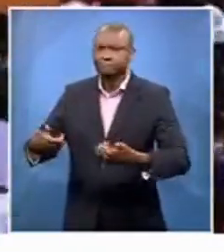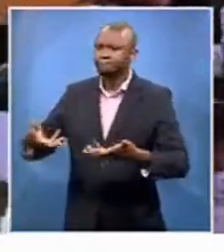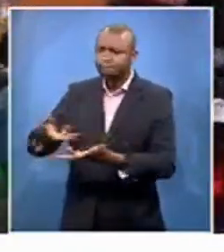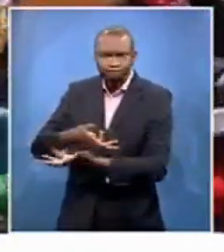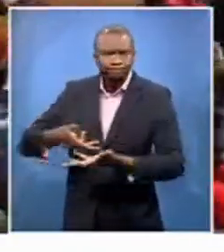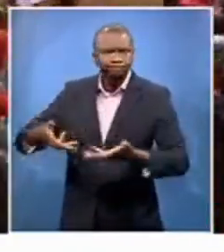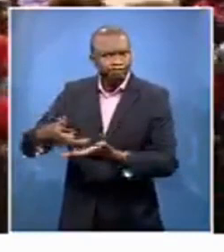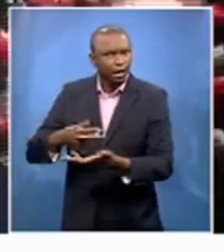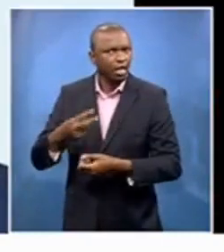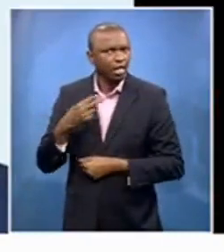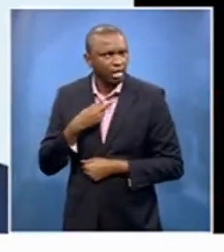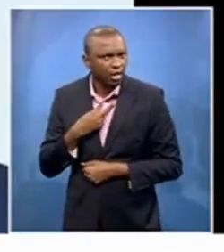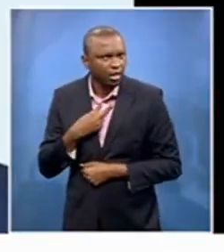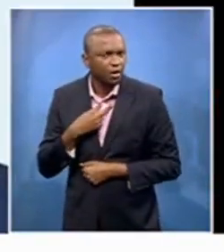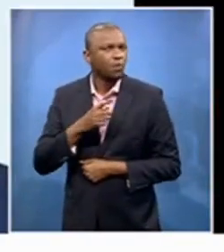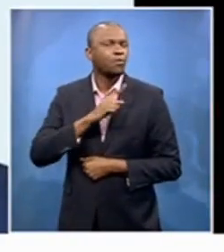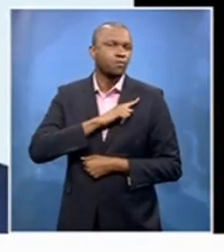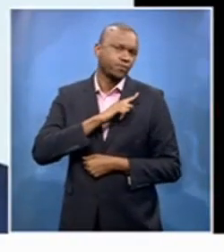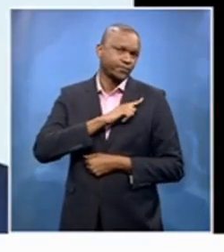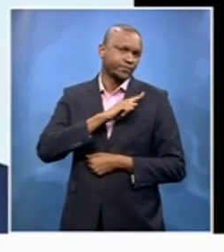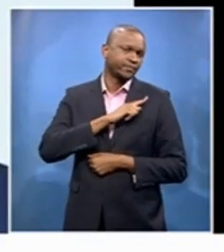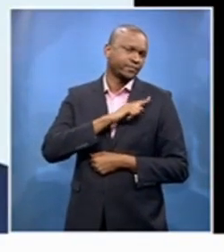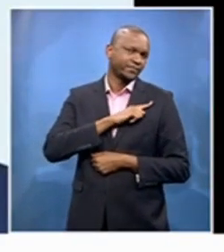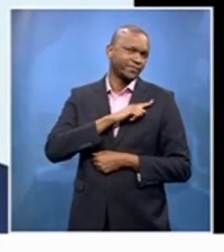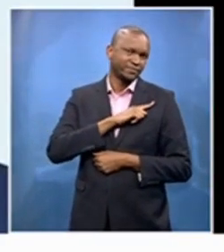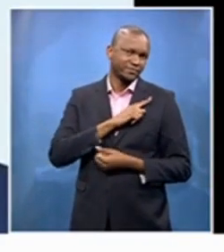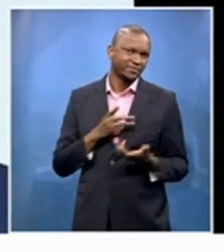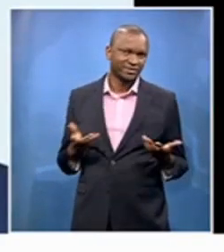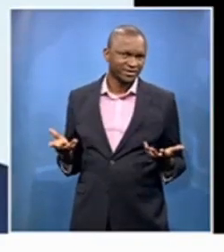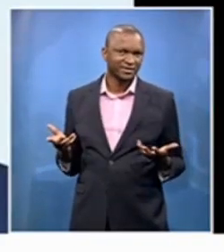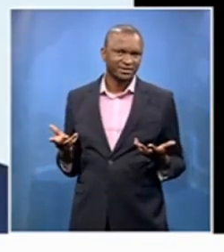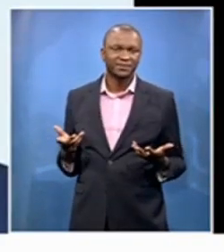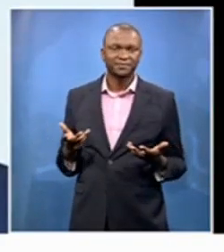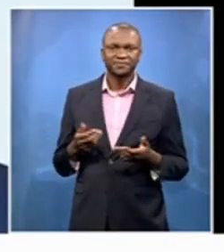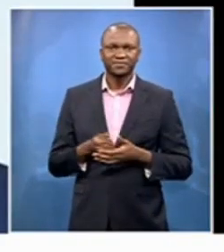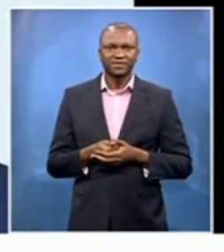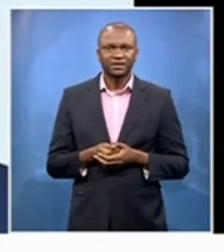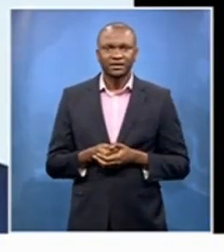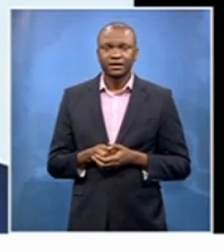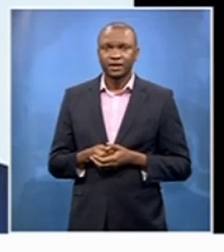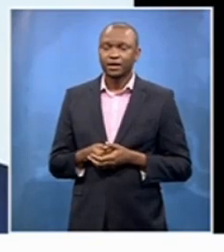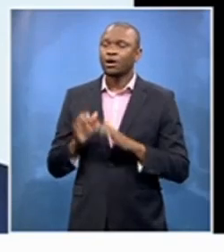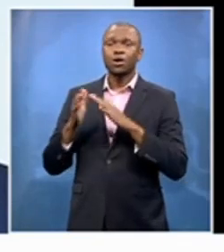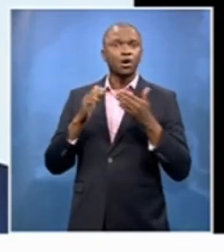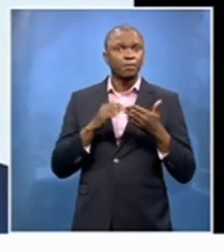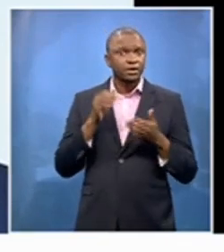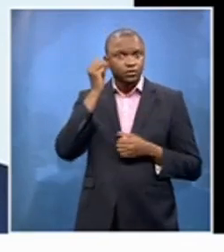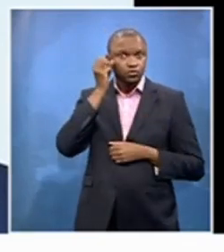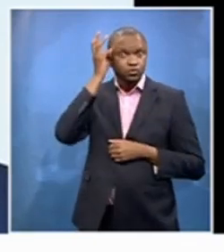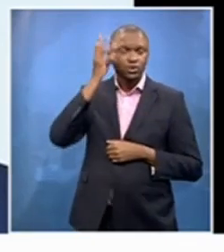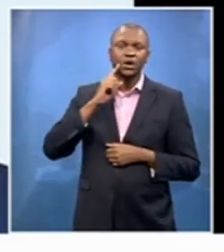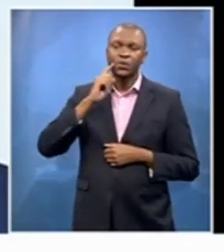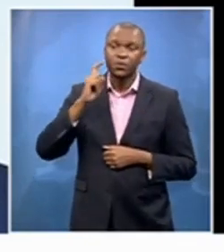lekhona eveni mangabe kukhona lana sibona ngeliso lelihlukene sive sangwane ilanga